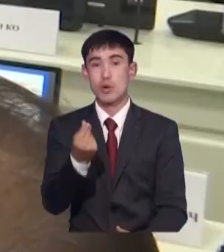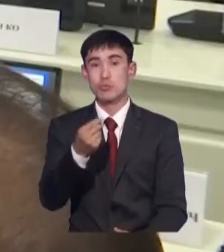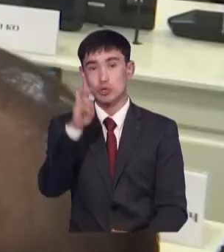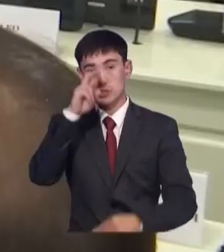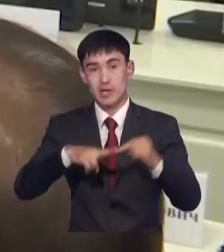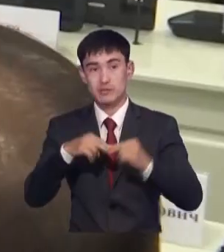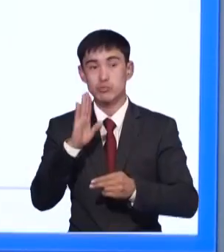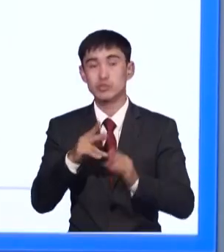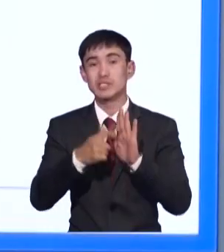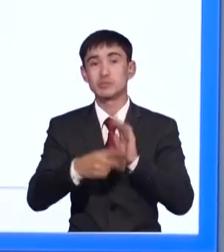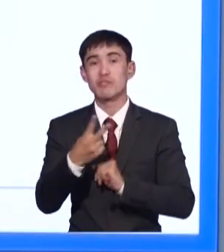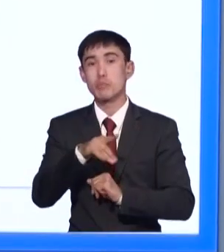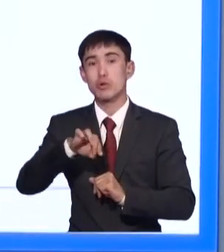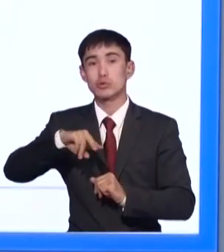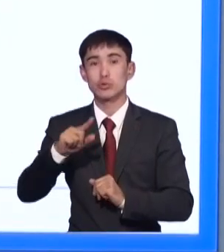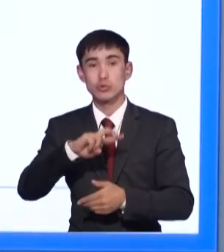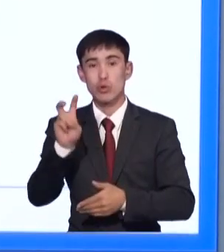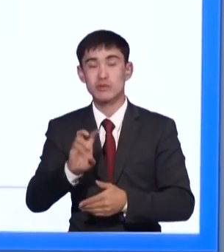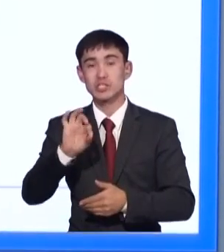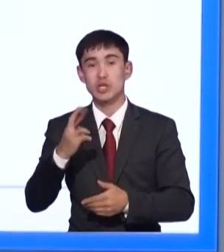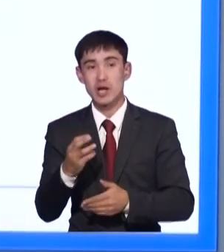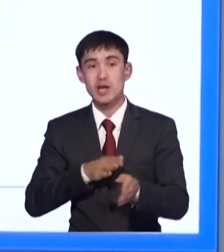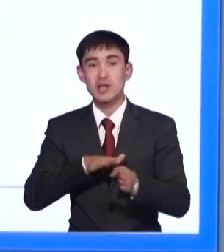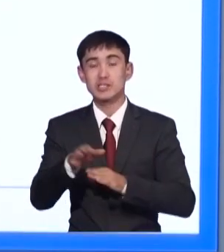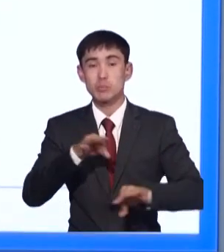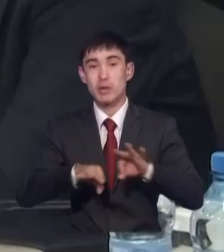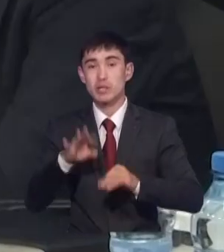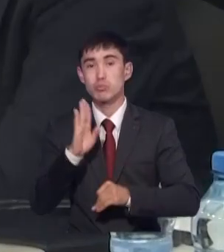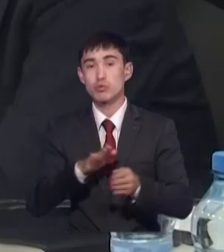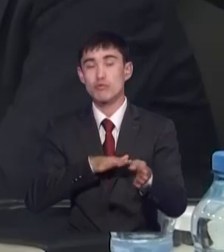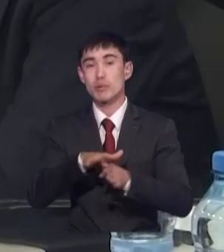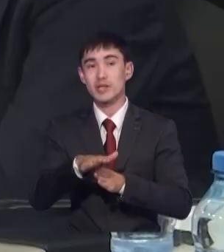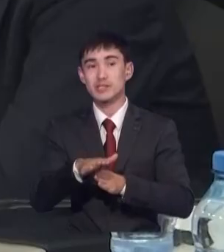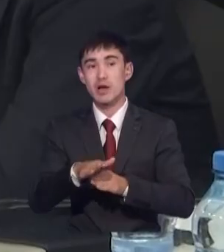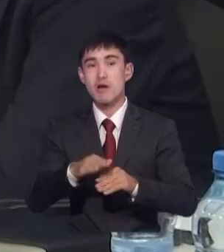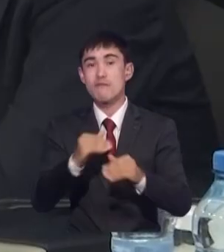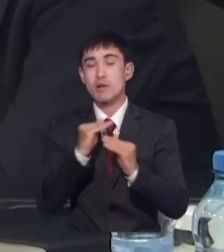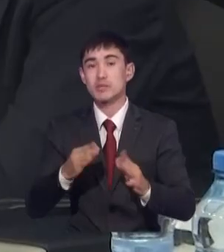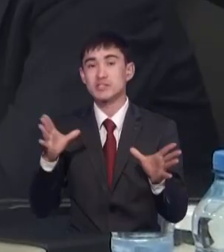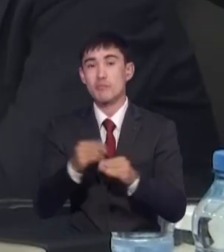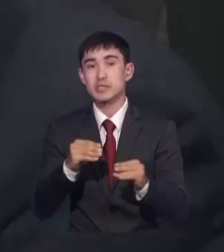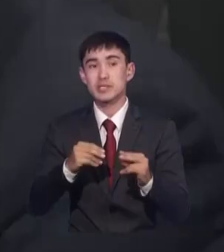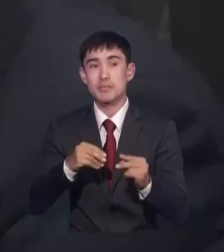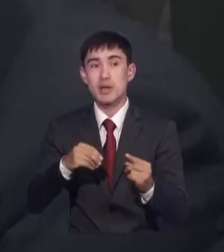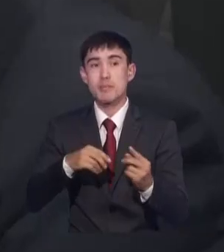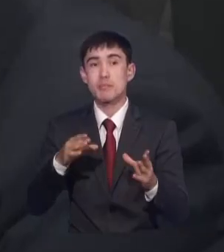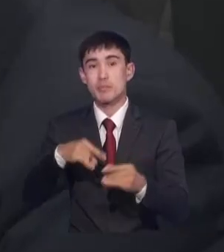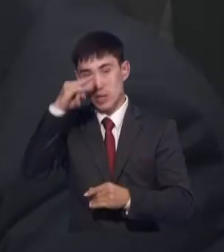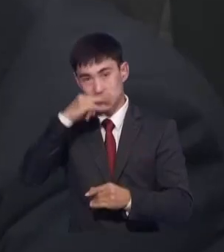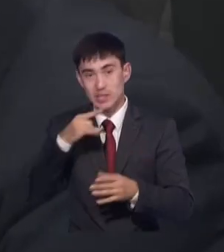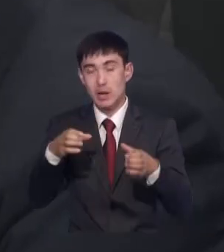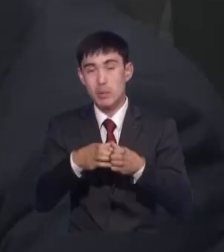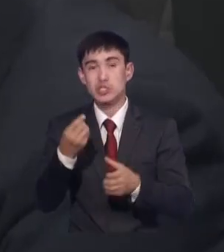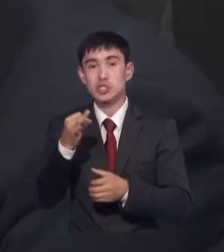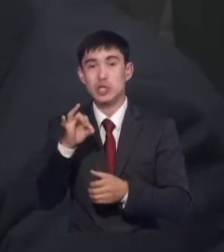строительства оценивается в 72 миллиона долларов США, и реализация проекта будет осуществляться в формате совместного предприятия между казахстанской